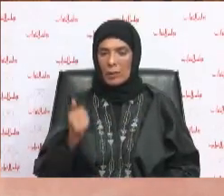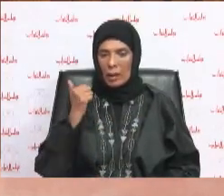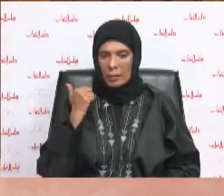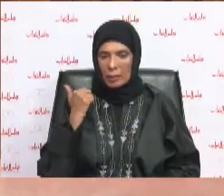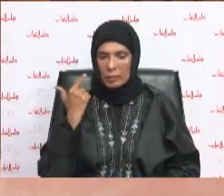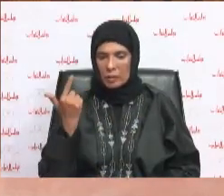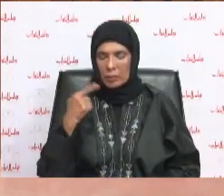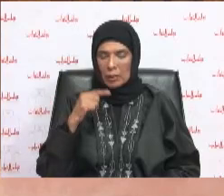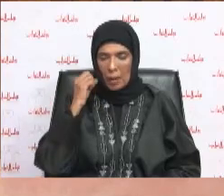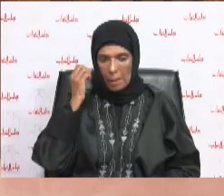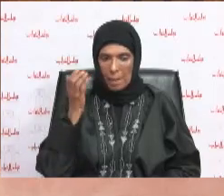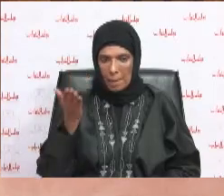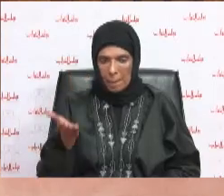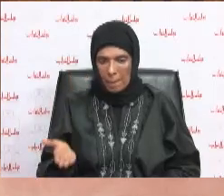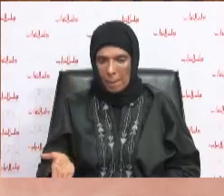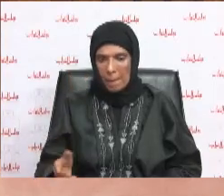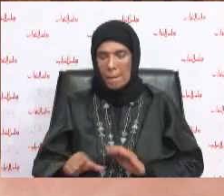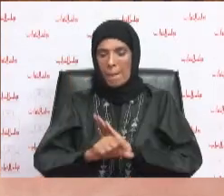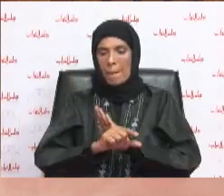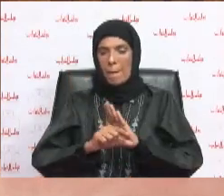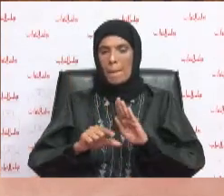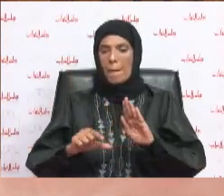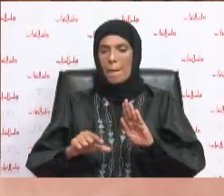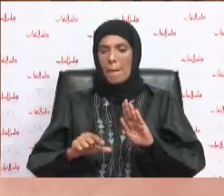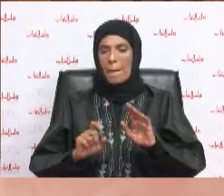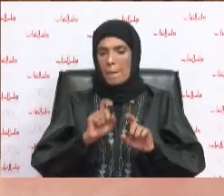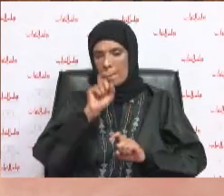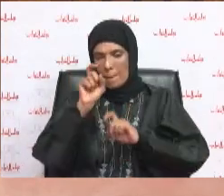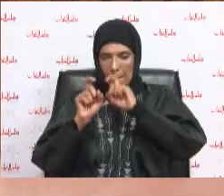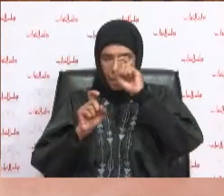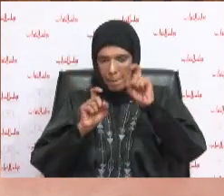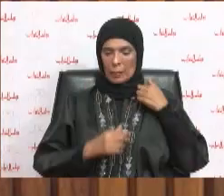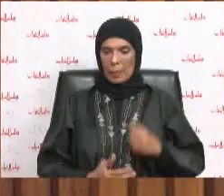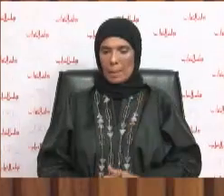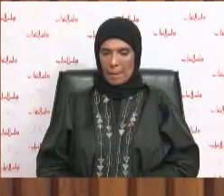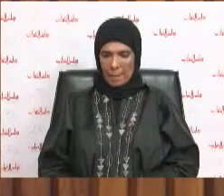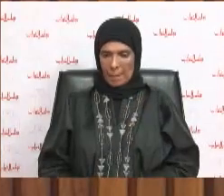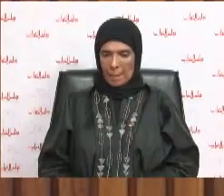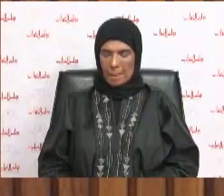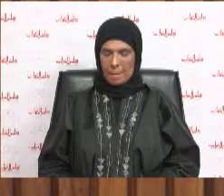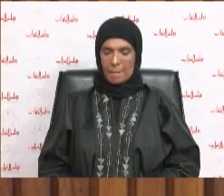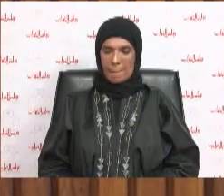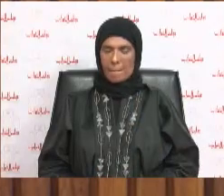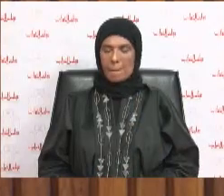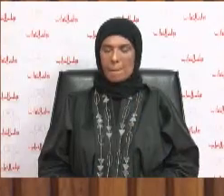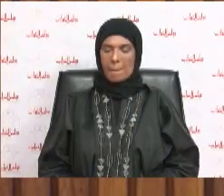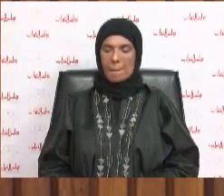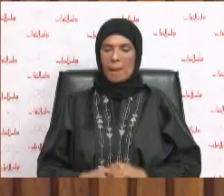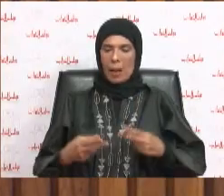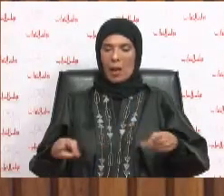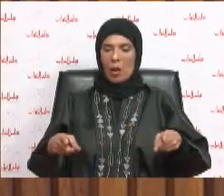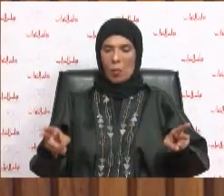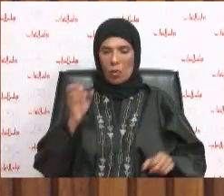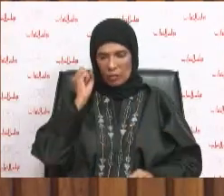مقترحا في شأن موضوع التحقيق ومحاور عملها. الموافقون على مقترحات